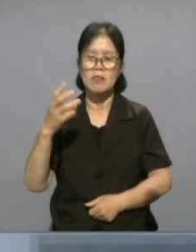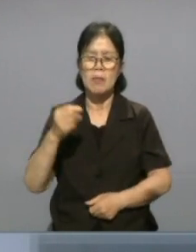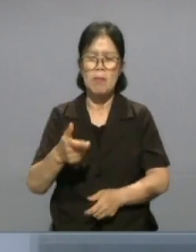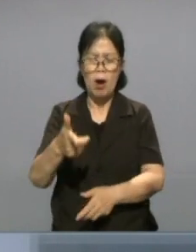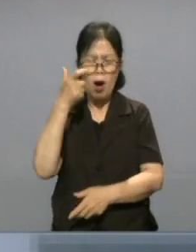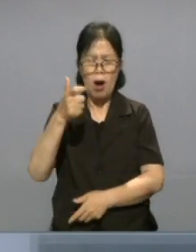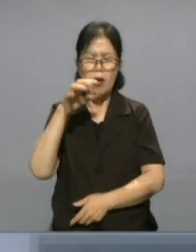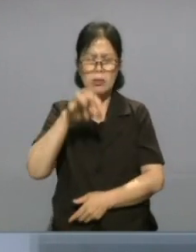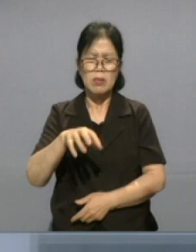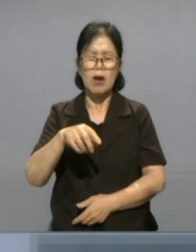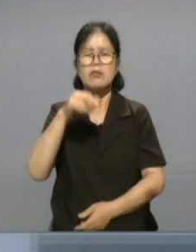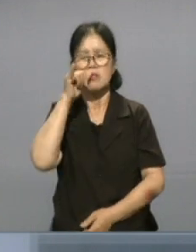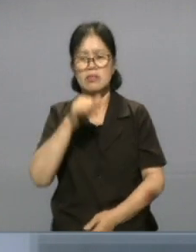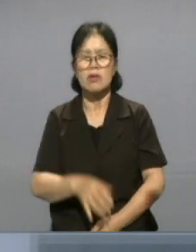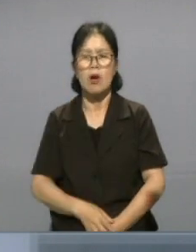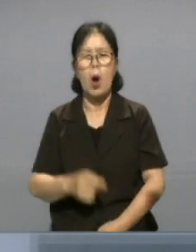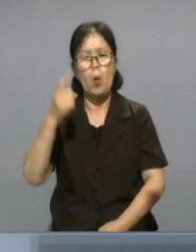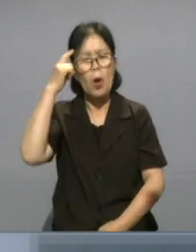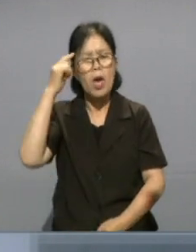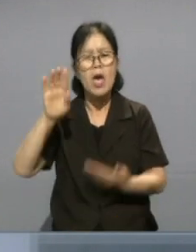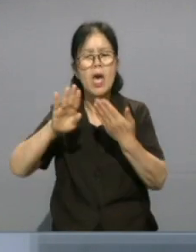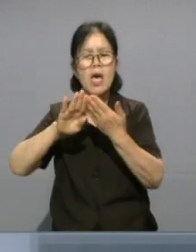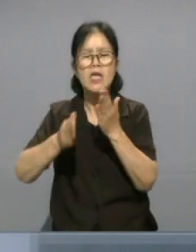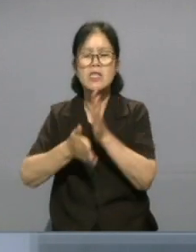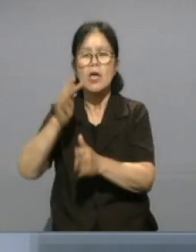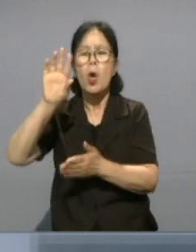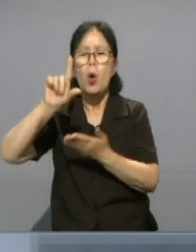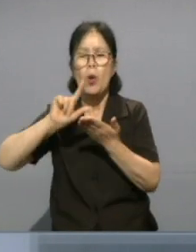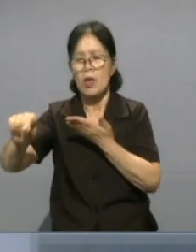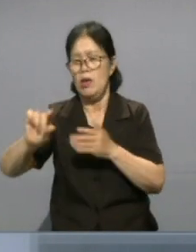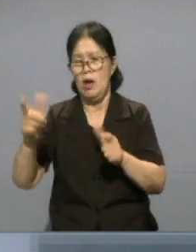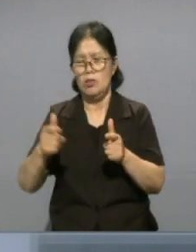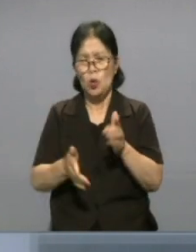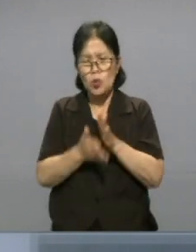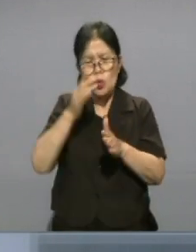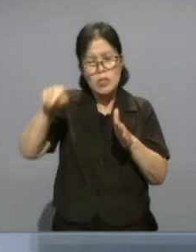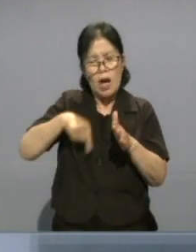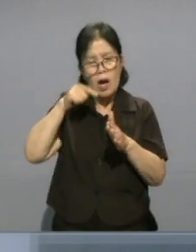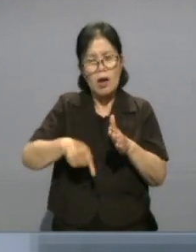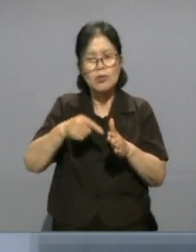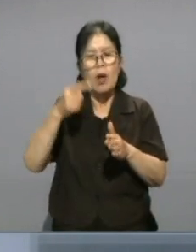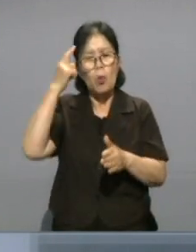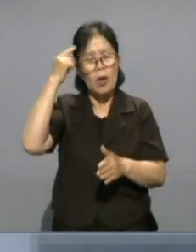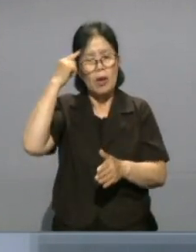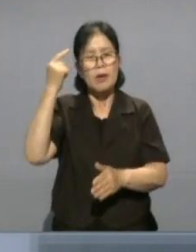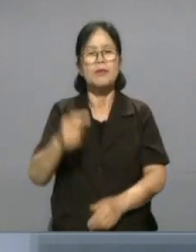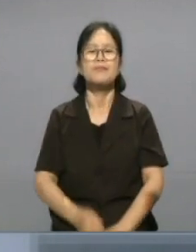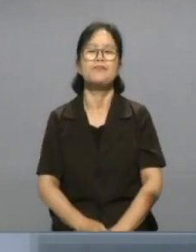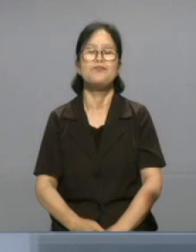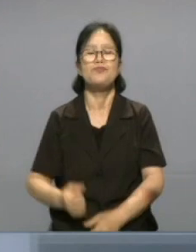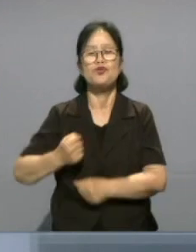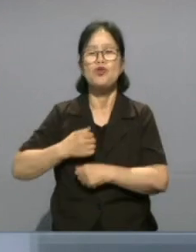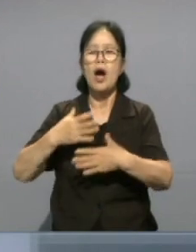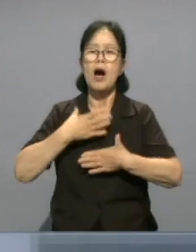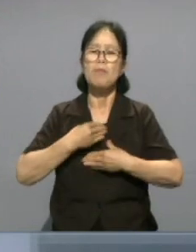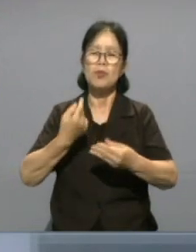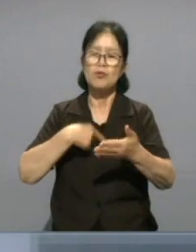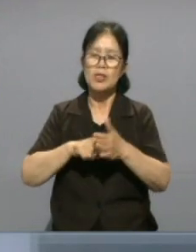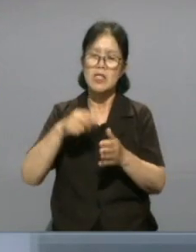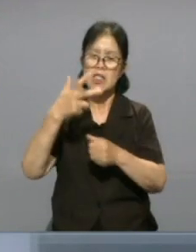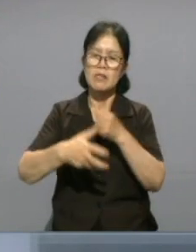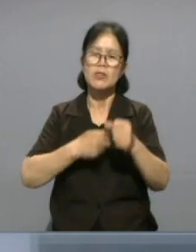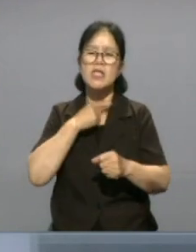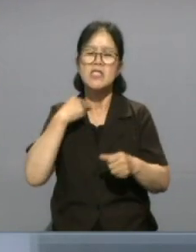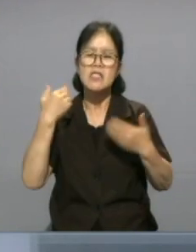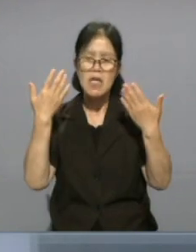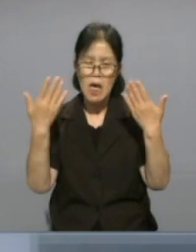사격장 운용 중인데 왜 시 외곽도 아닌 도심이어야 하느냐 묻는 겁니다. 국가안보 위해 70년 희생해온 포천